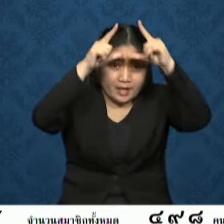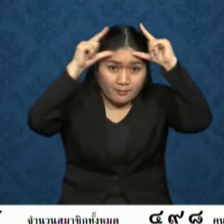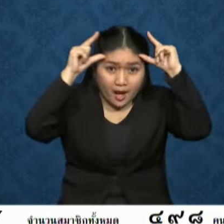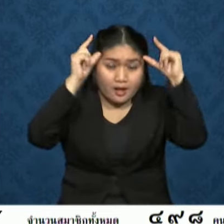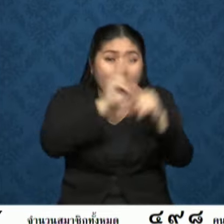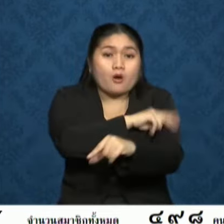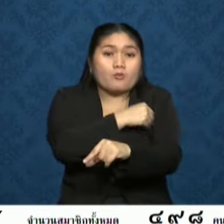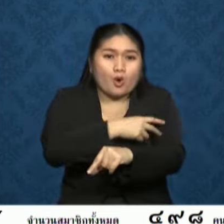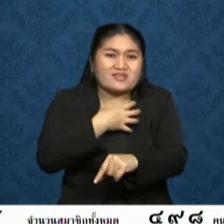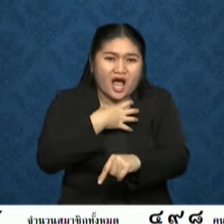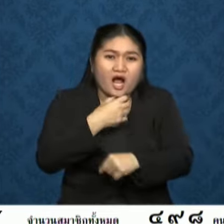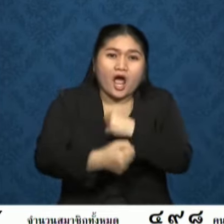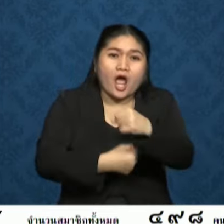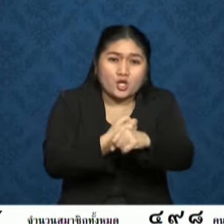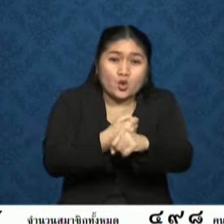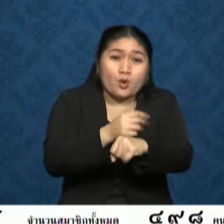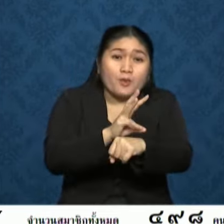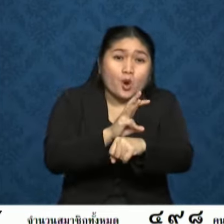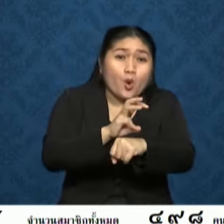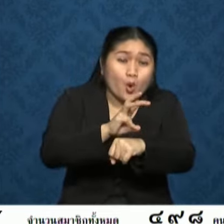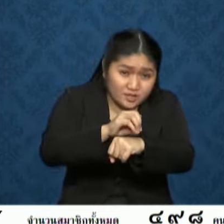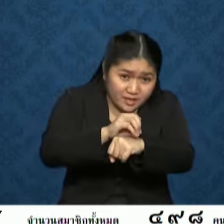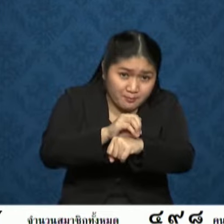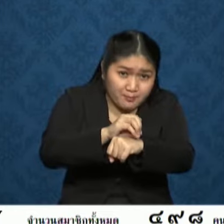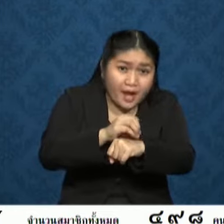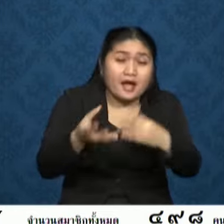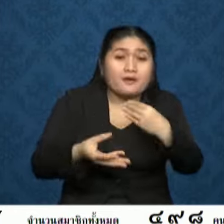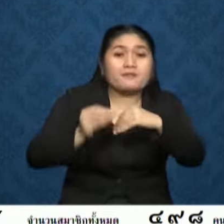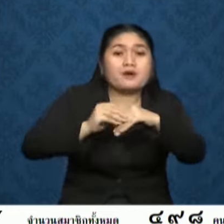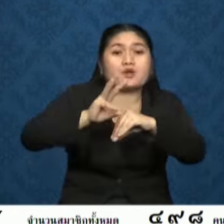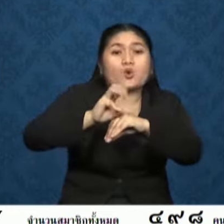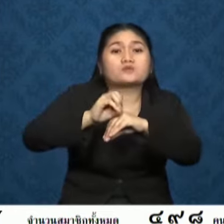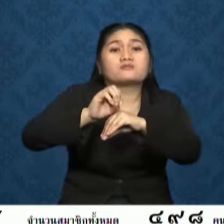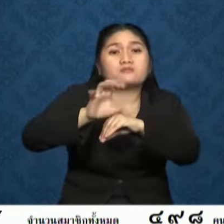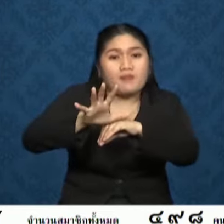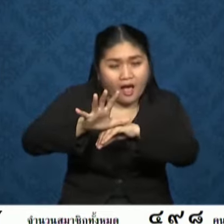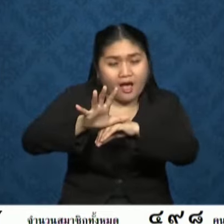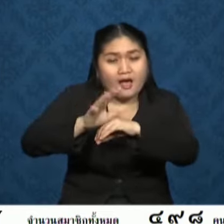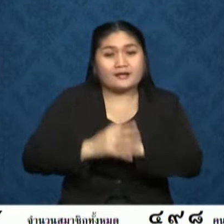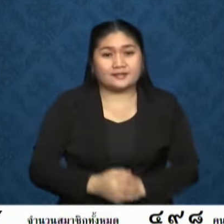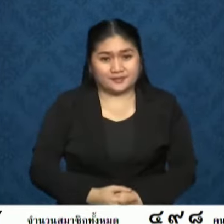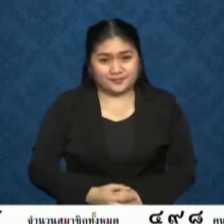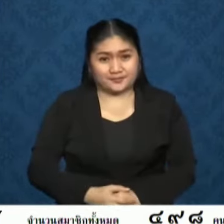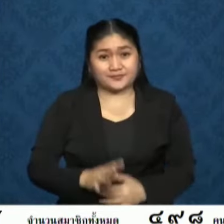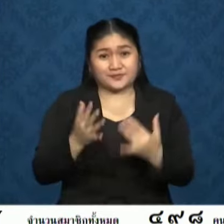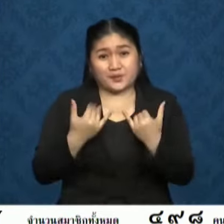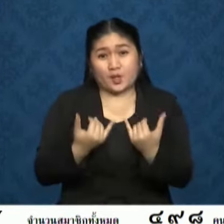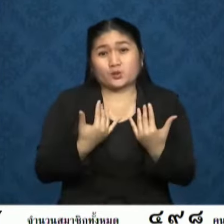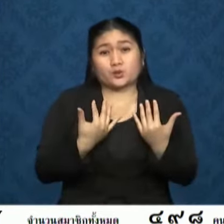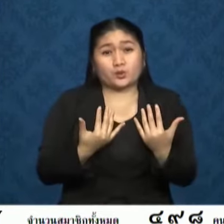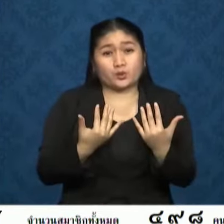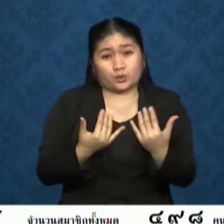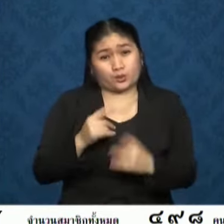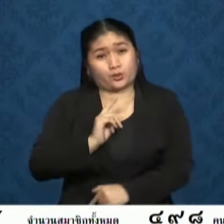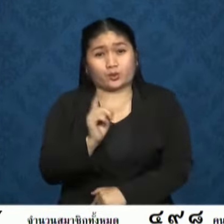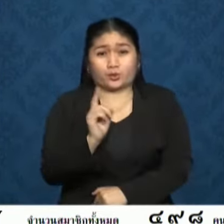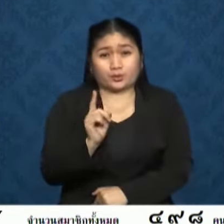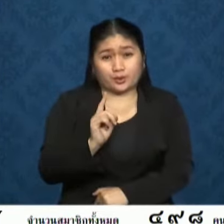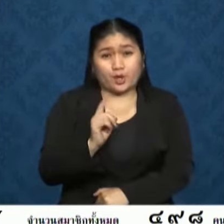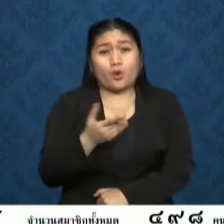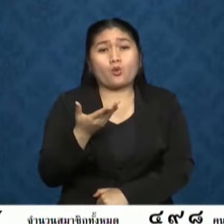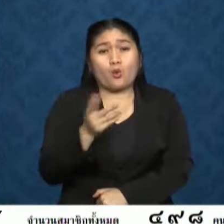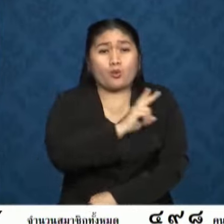ะการถซงแ